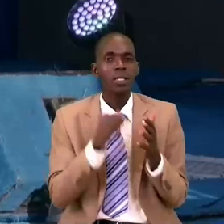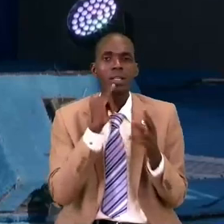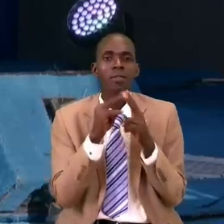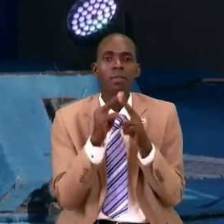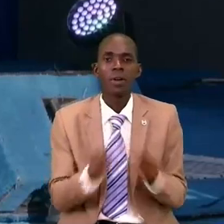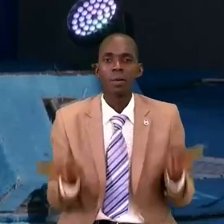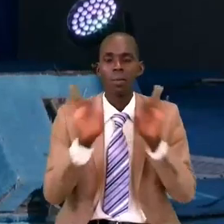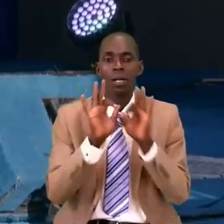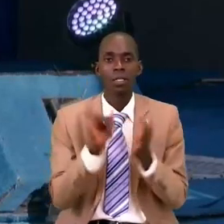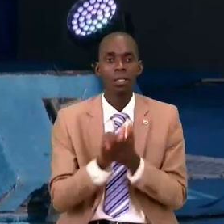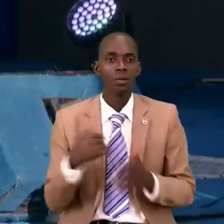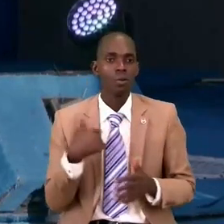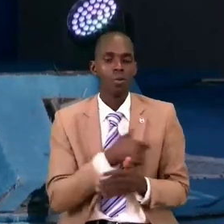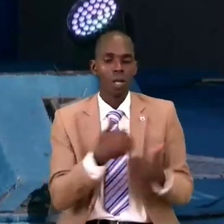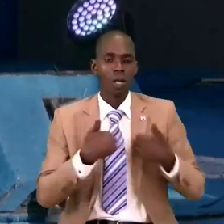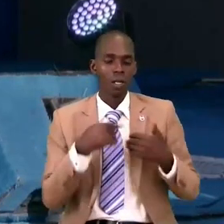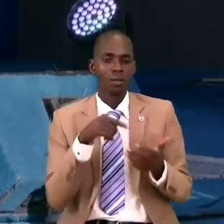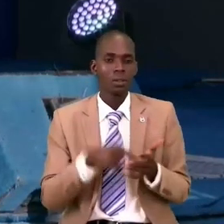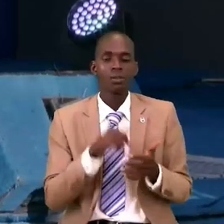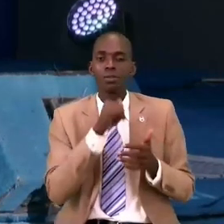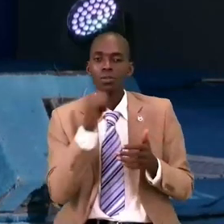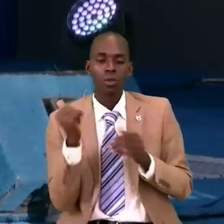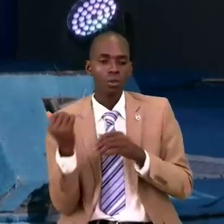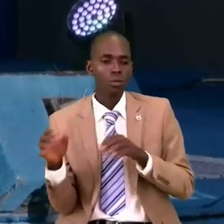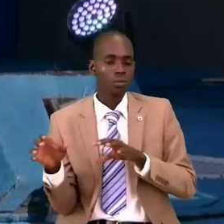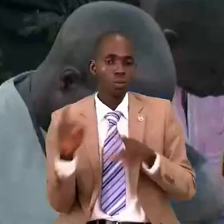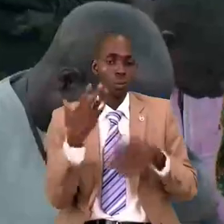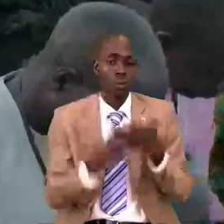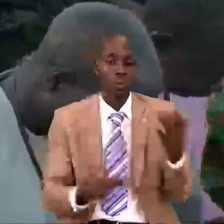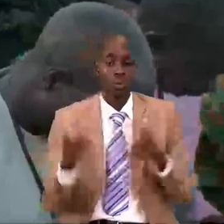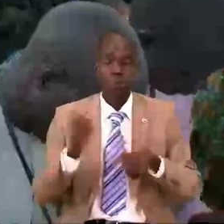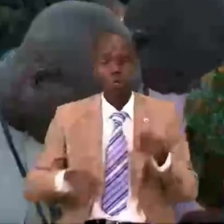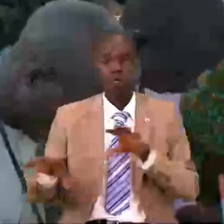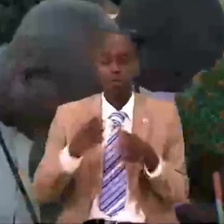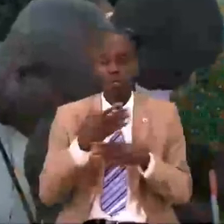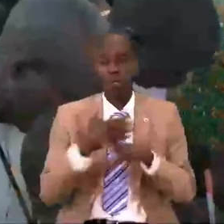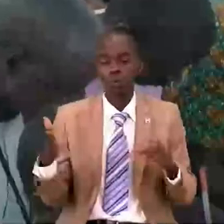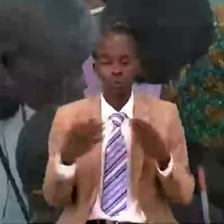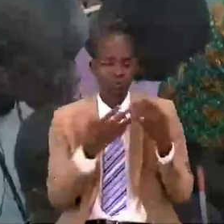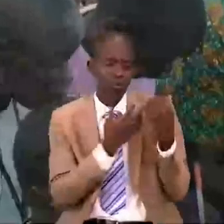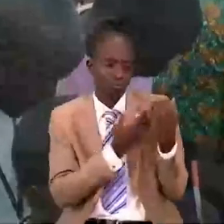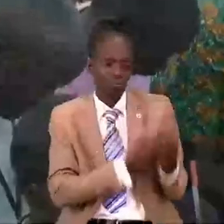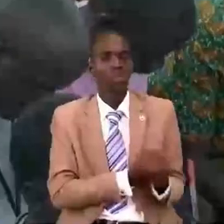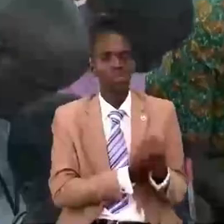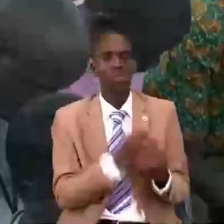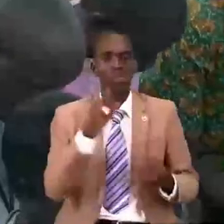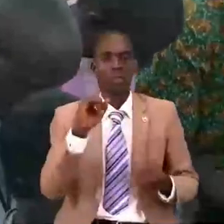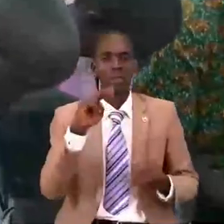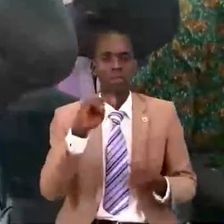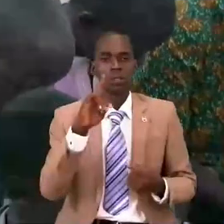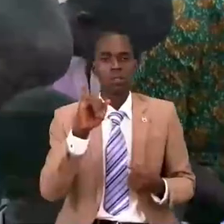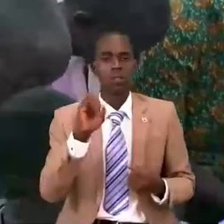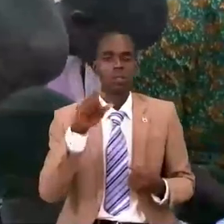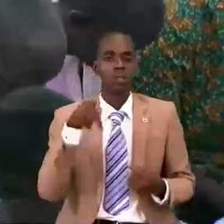pour ceux-là qui seront libérés pour la vie. Ça, c'est leur ministère. Deuxième point, l'engagement implicite à